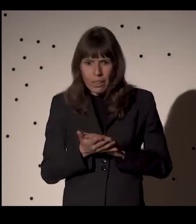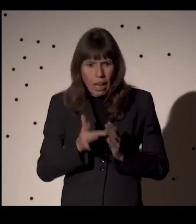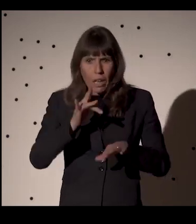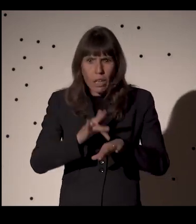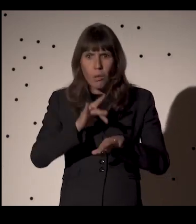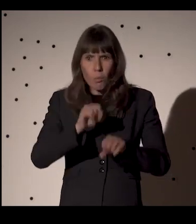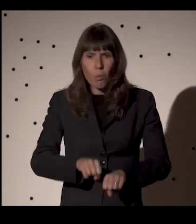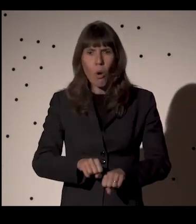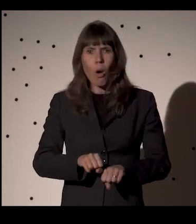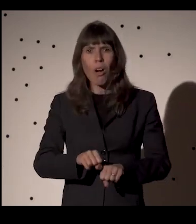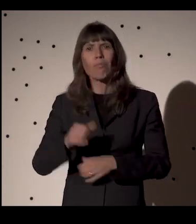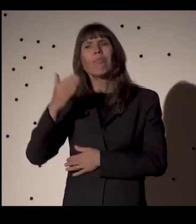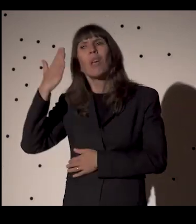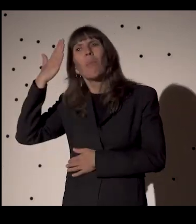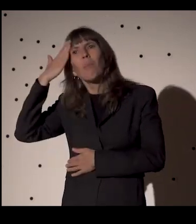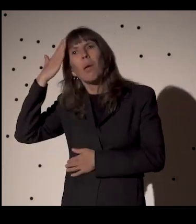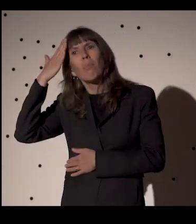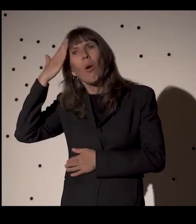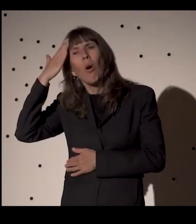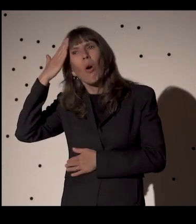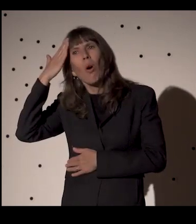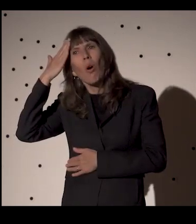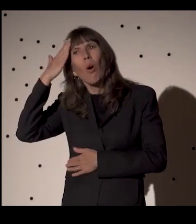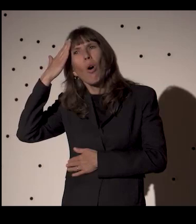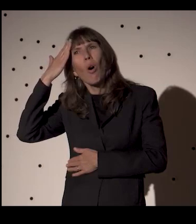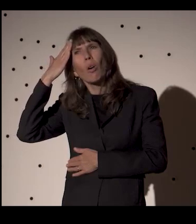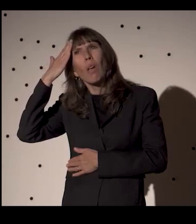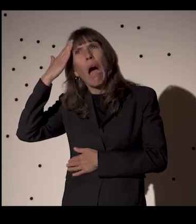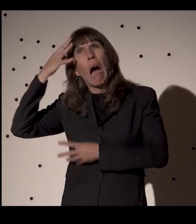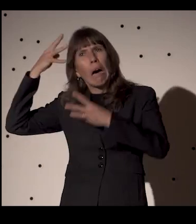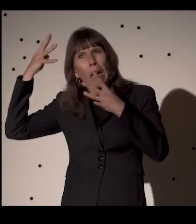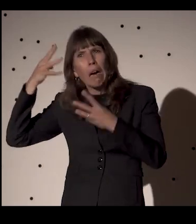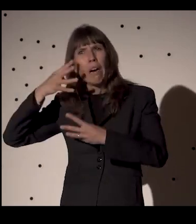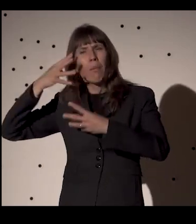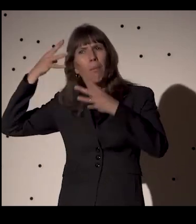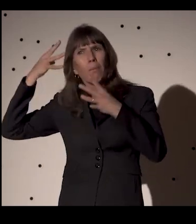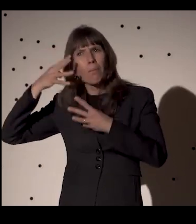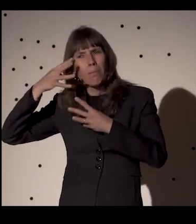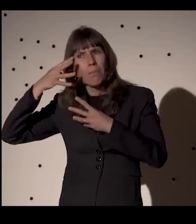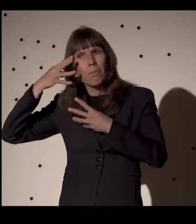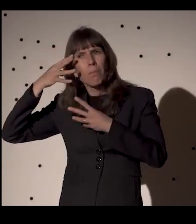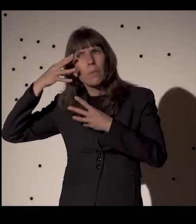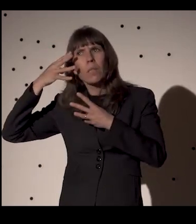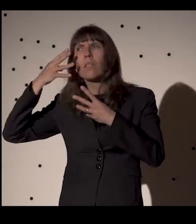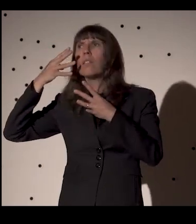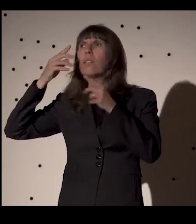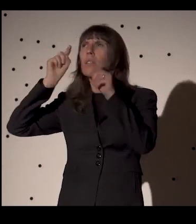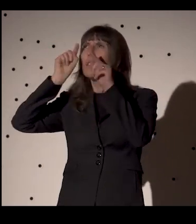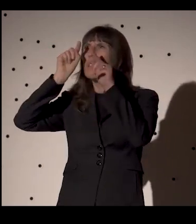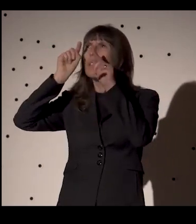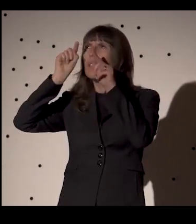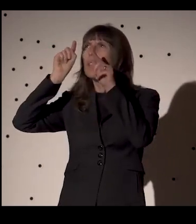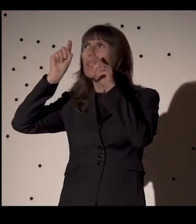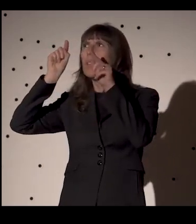la nostra memoria tutte le nostre facoltà mentali non possono non ritengono non